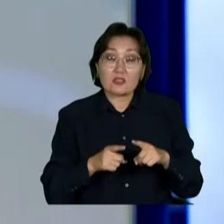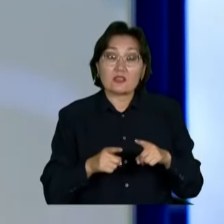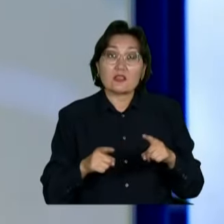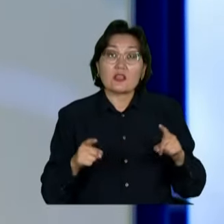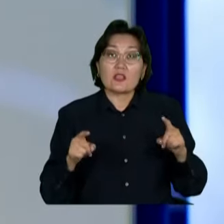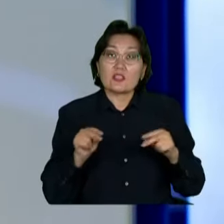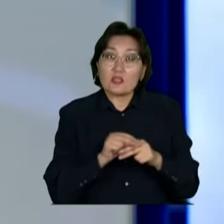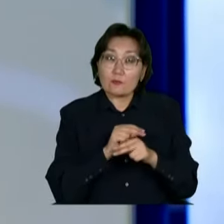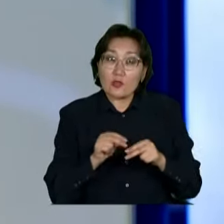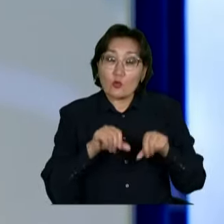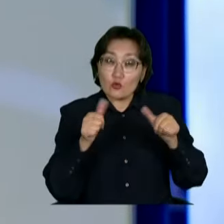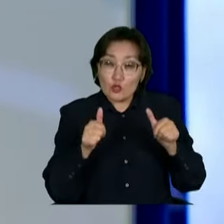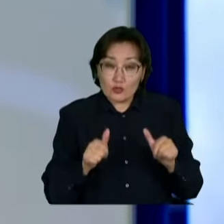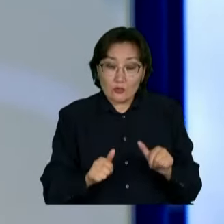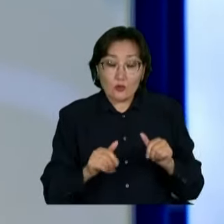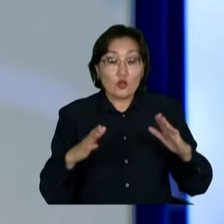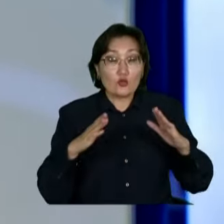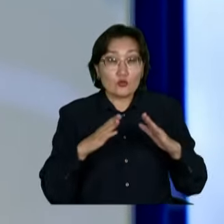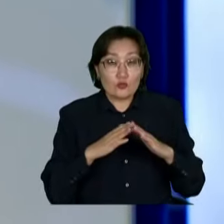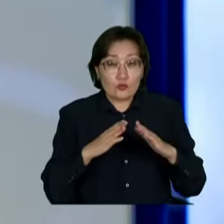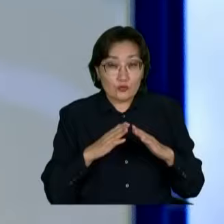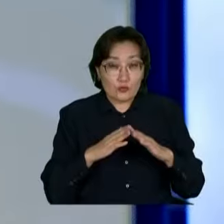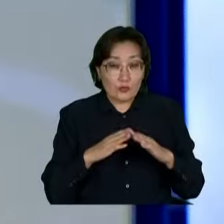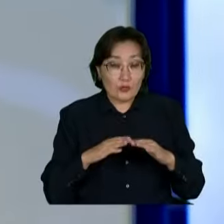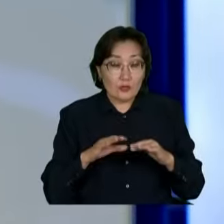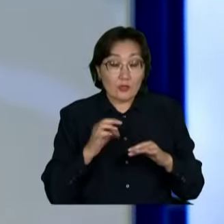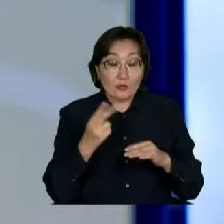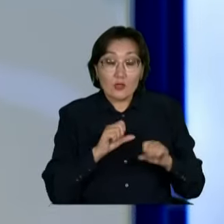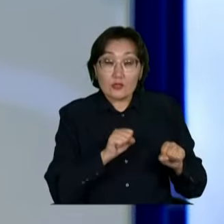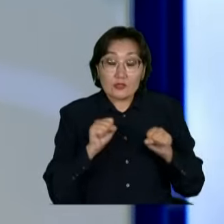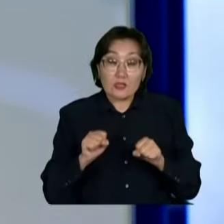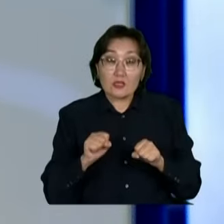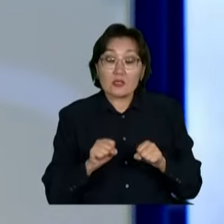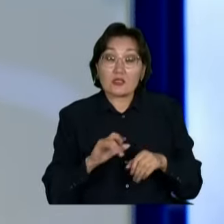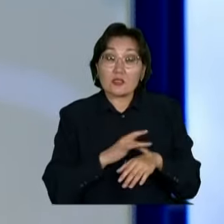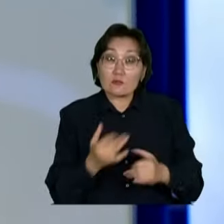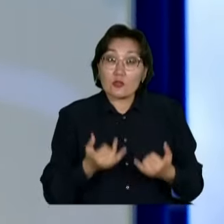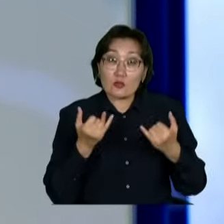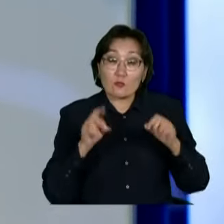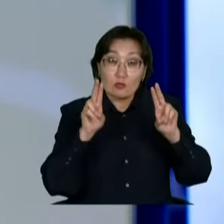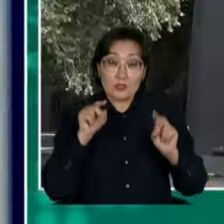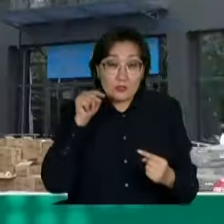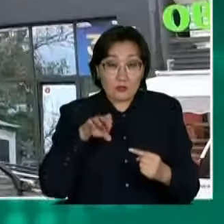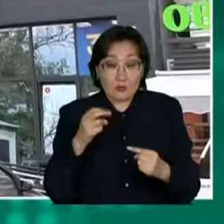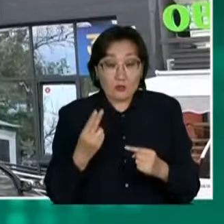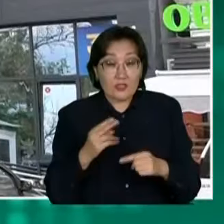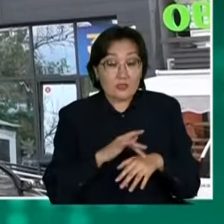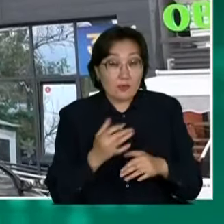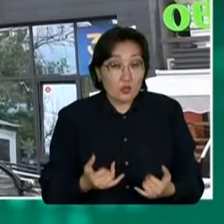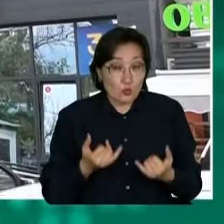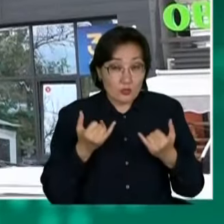үйде әлеуметтік қорғау қызмет көрсету стандарттарына сәйкес және арнаулы әлеуметтік қызмет көрсету